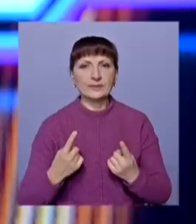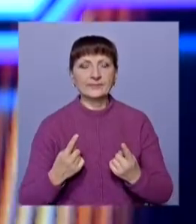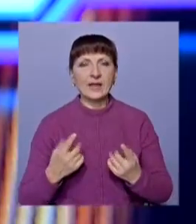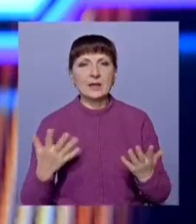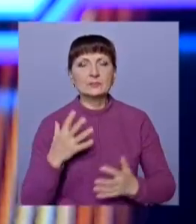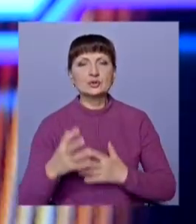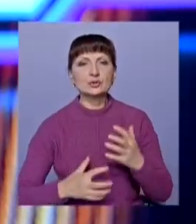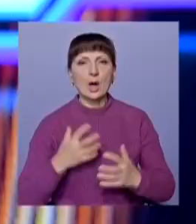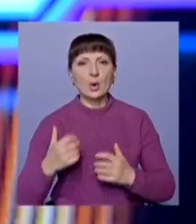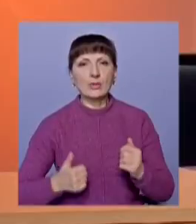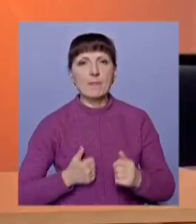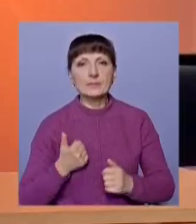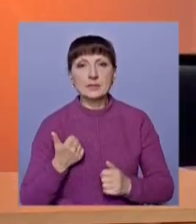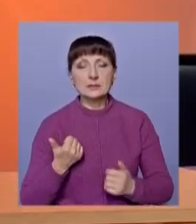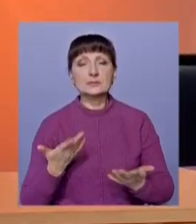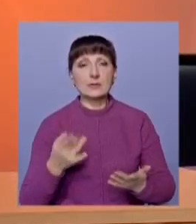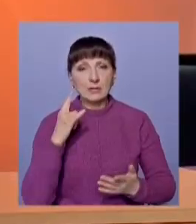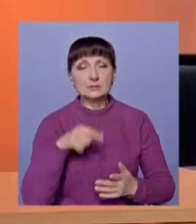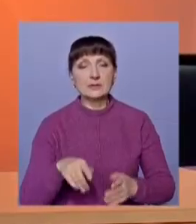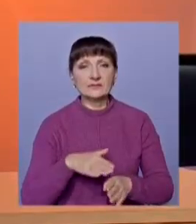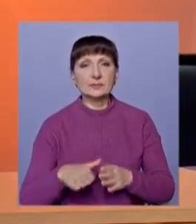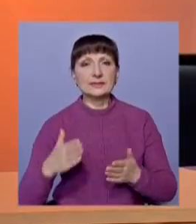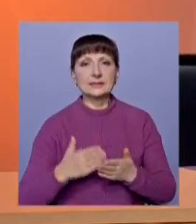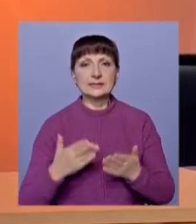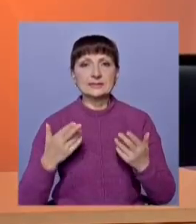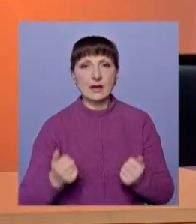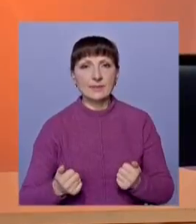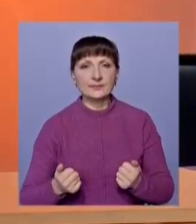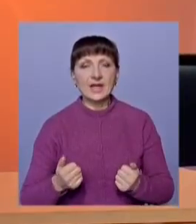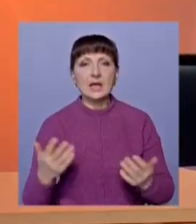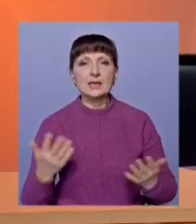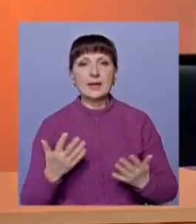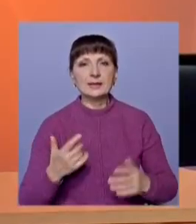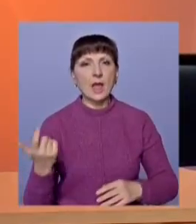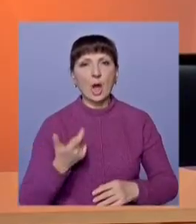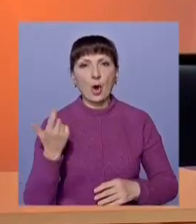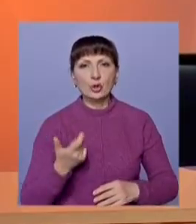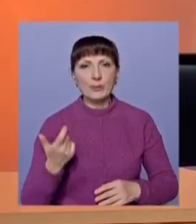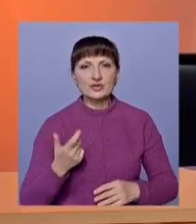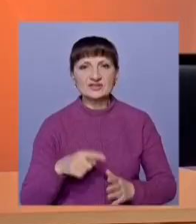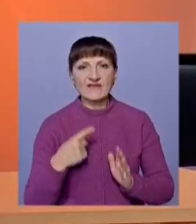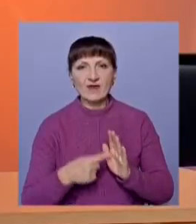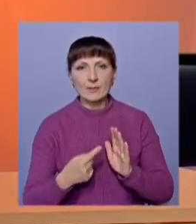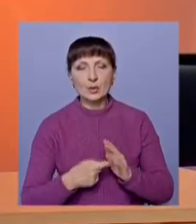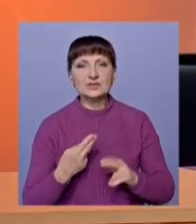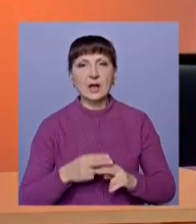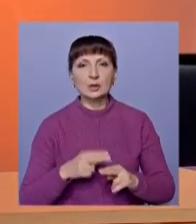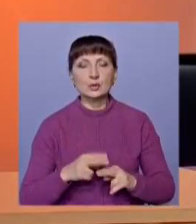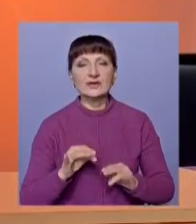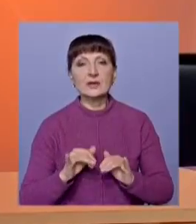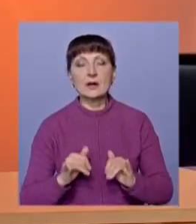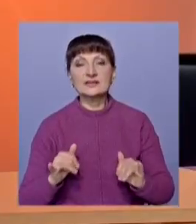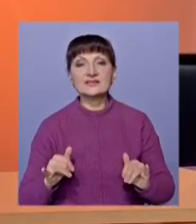каких-то международных амбиций, которые, безусловно, имеют под собой реальное основание, и какие-то экономические вопросы, которые и